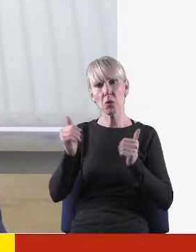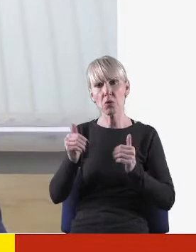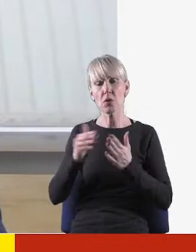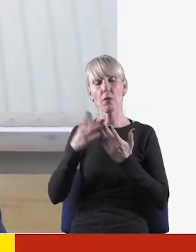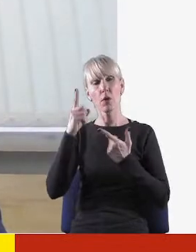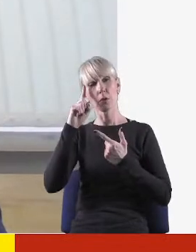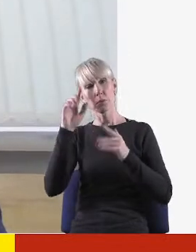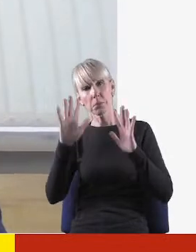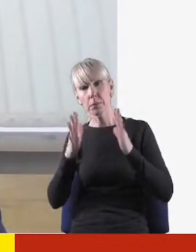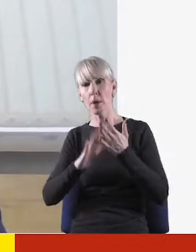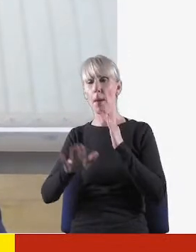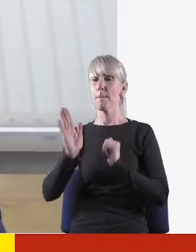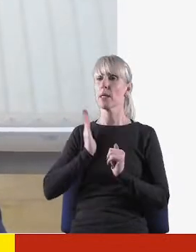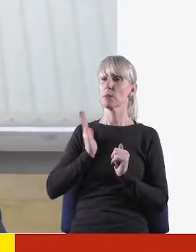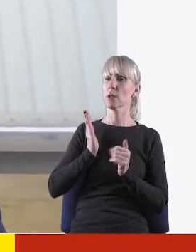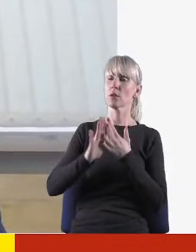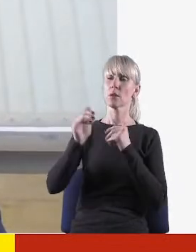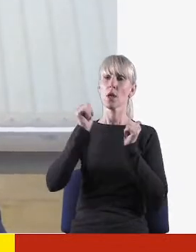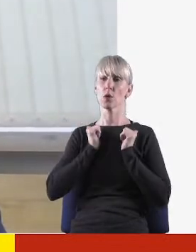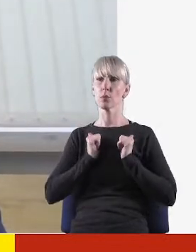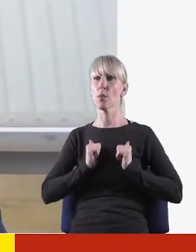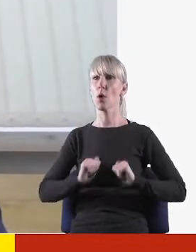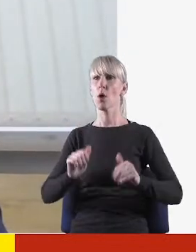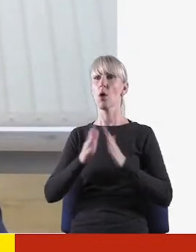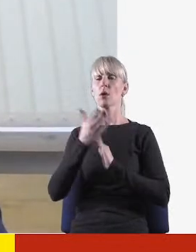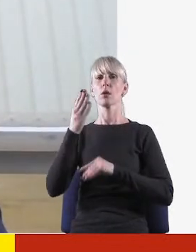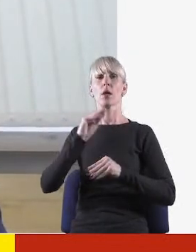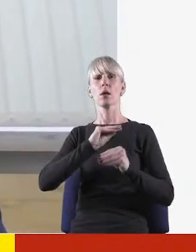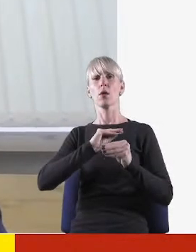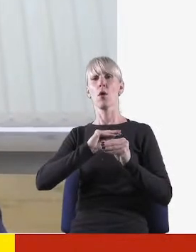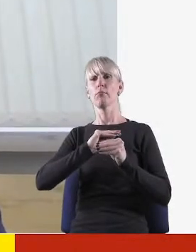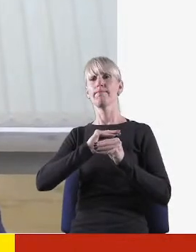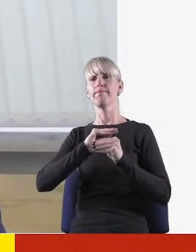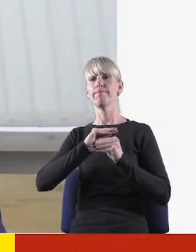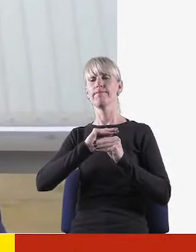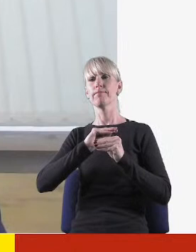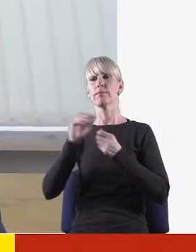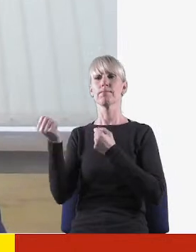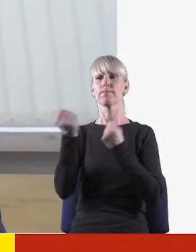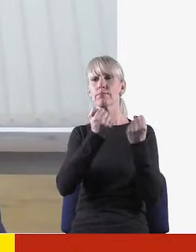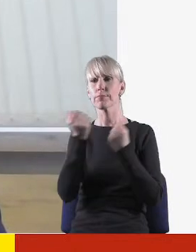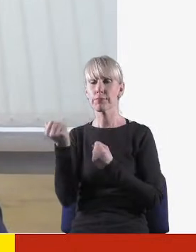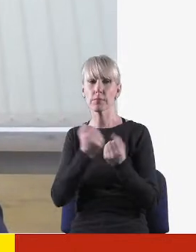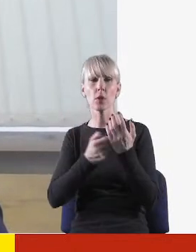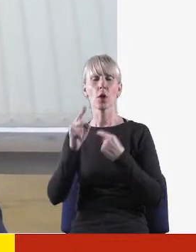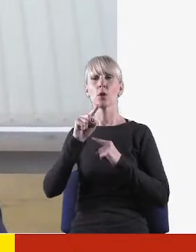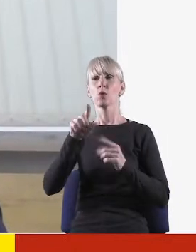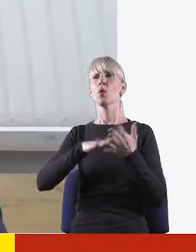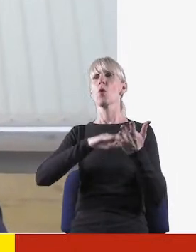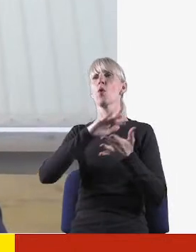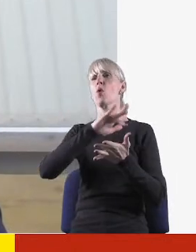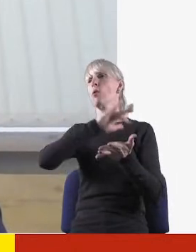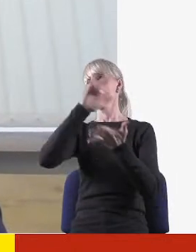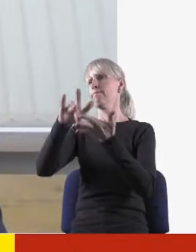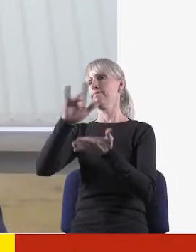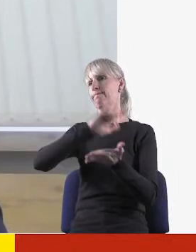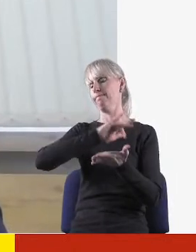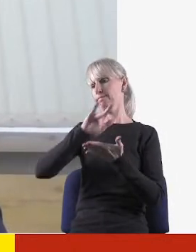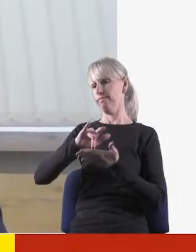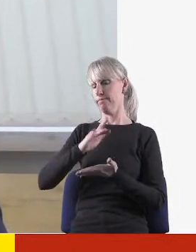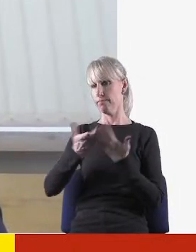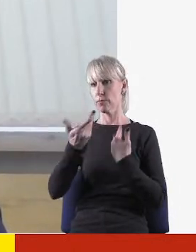rzeczywiście bezpiecznego, spokojnego przemieszczania się naszych mieszkańców po województwie. Stąd z